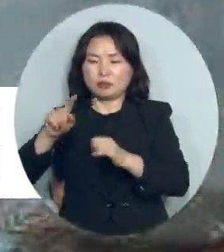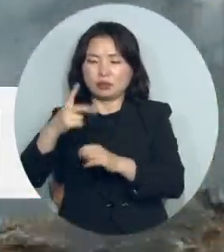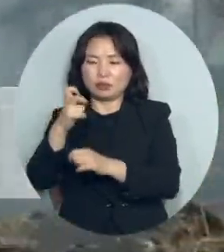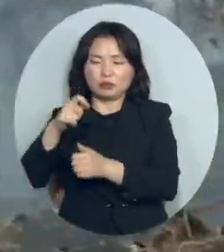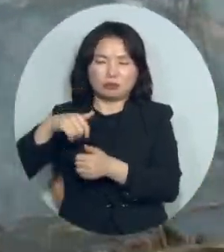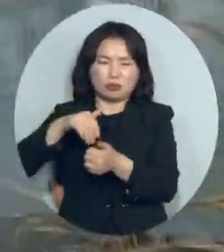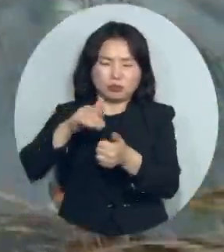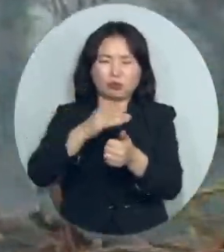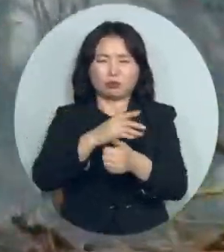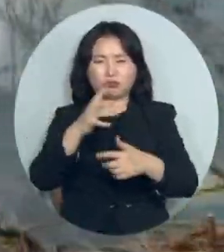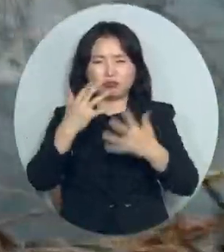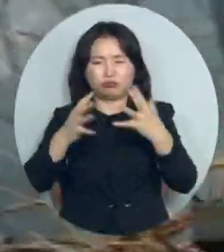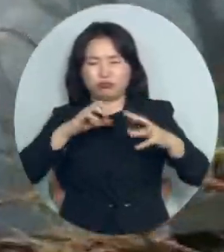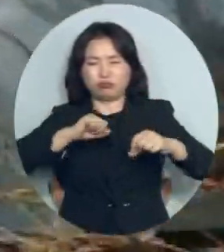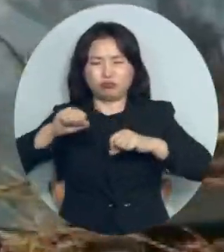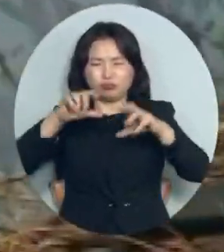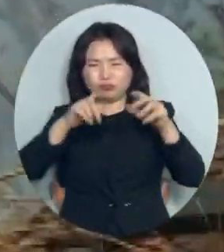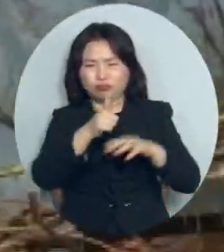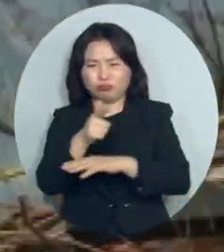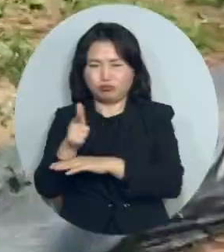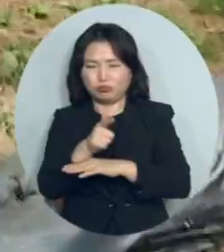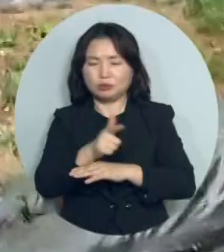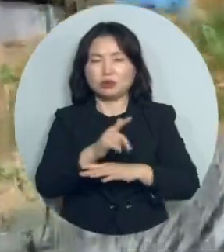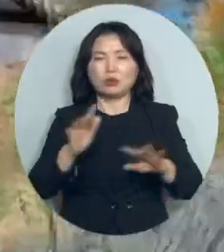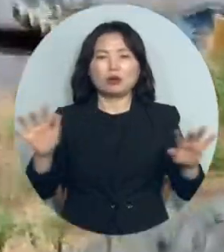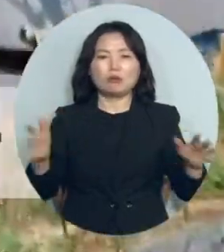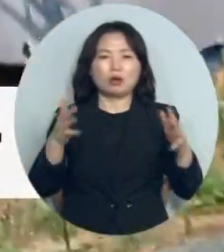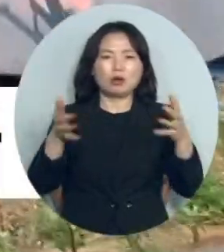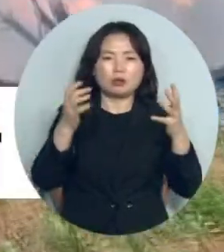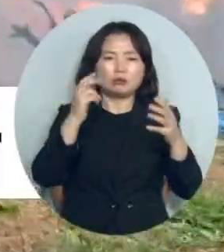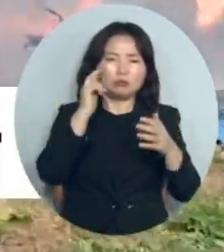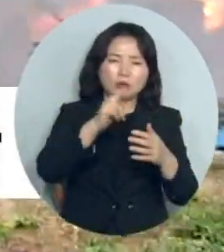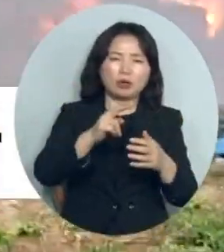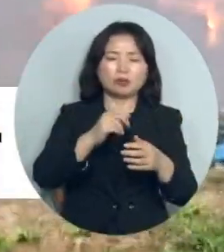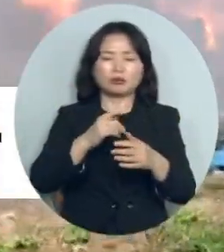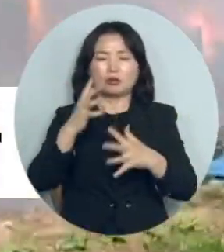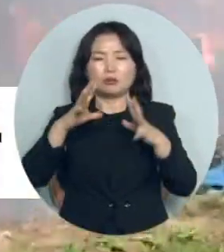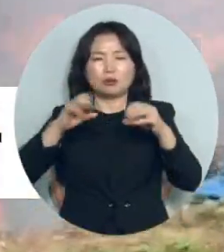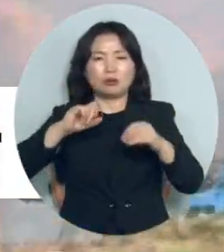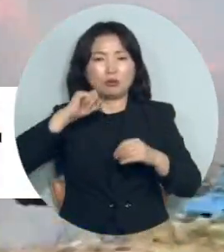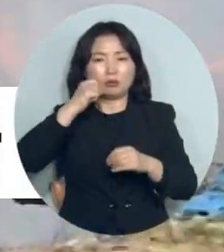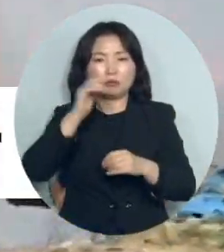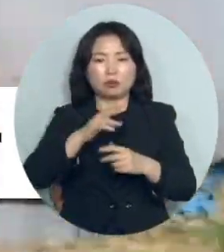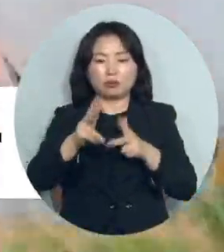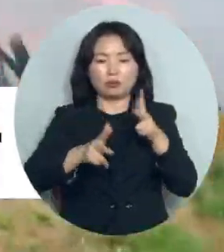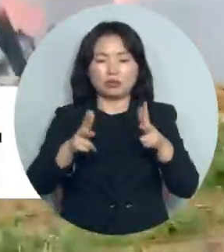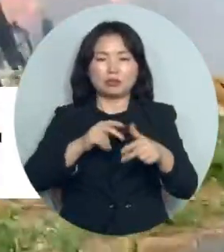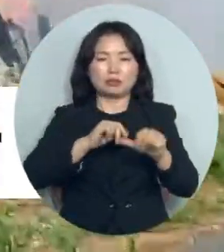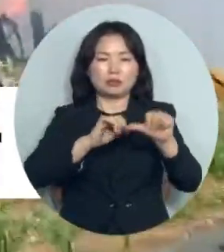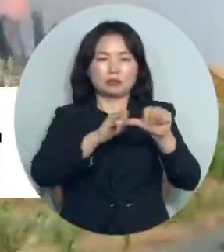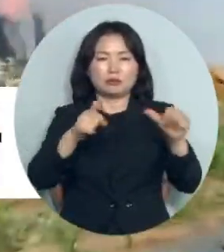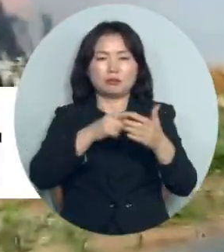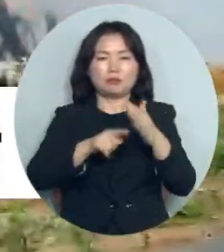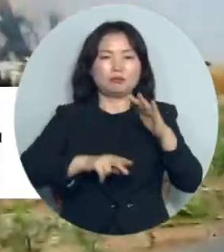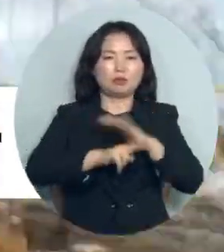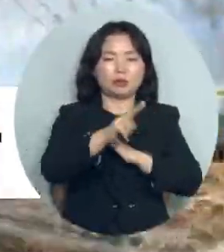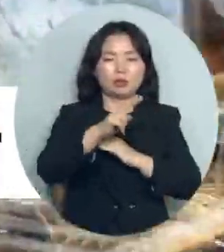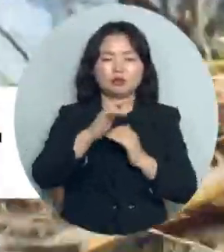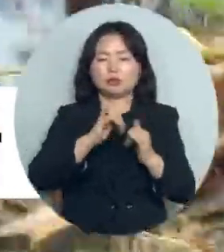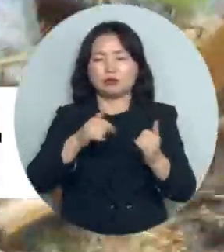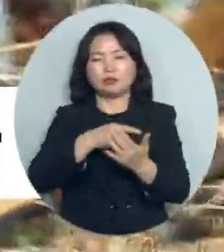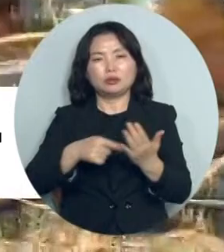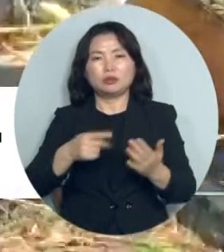나섰습니다 건조한 날씨 바람도 강 의 초기 진화에 어려움을 겪었지만 공장 직원 5명은 대피 에 다행히